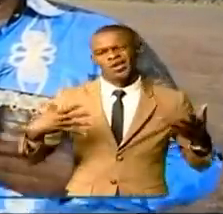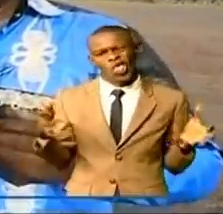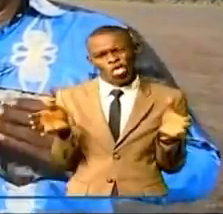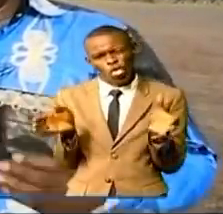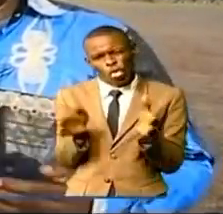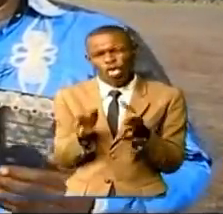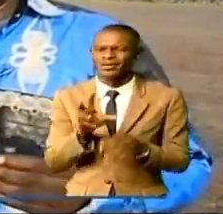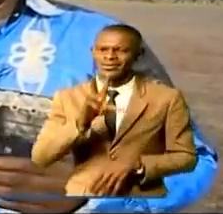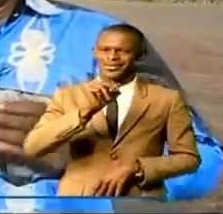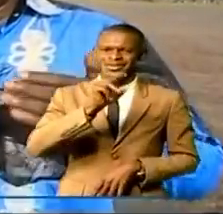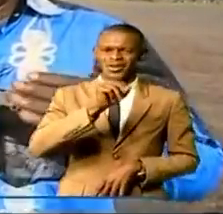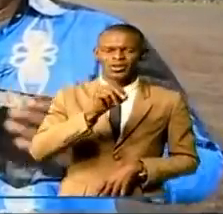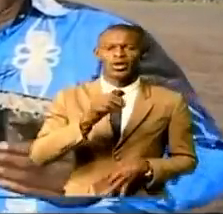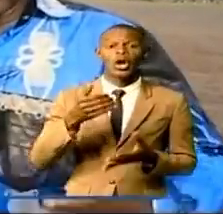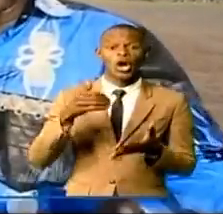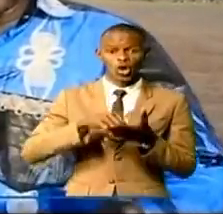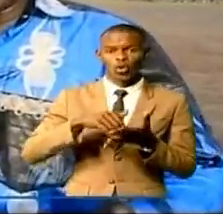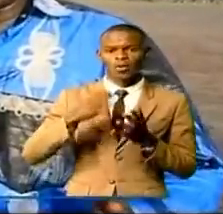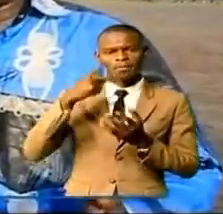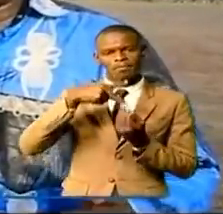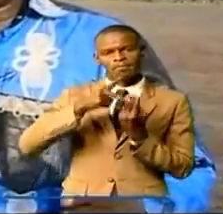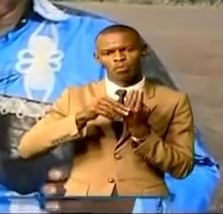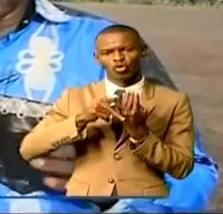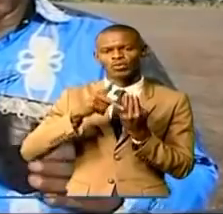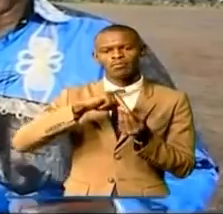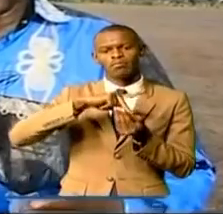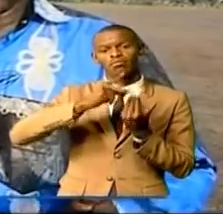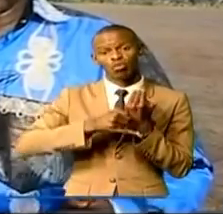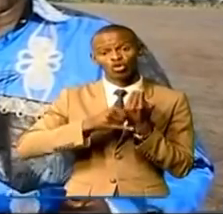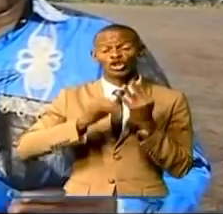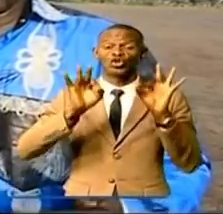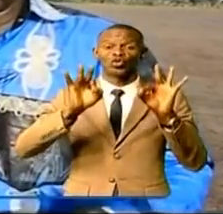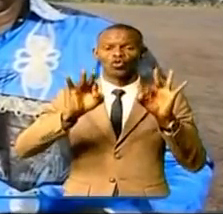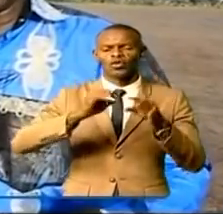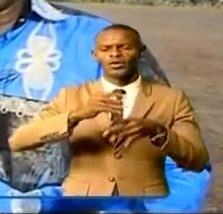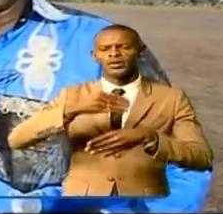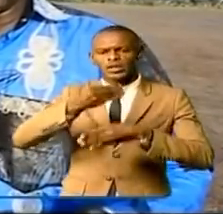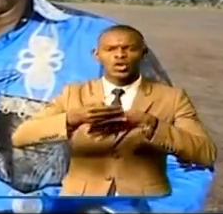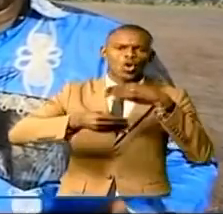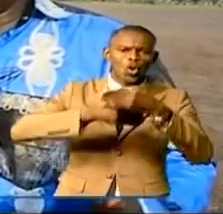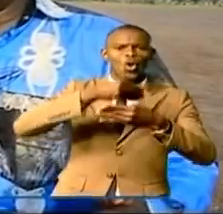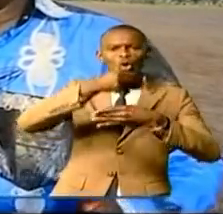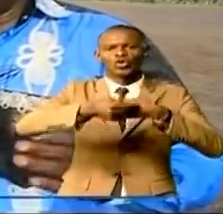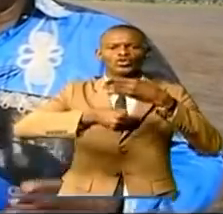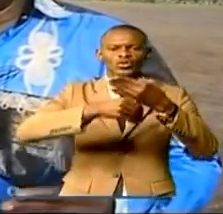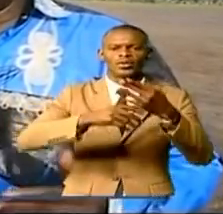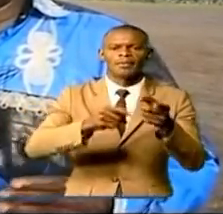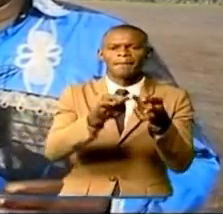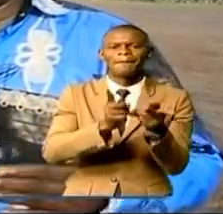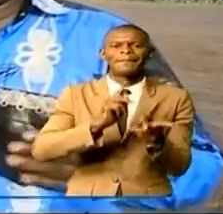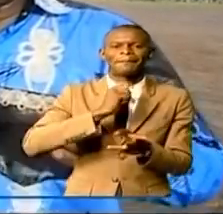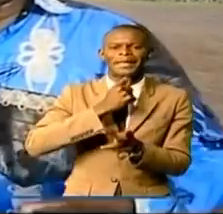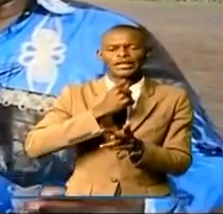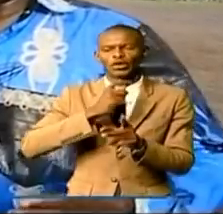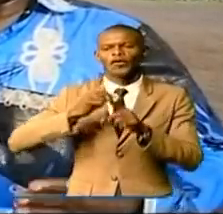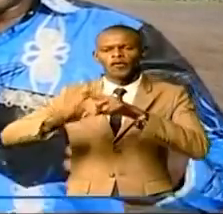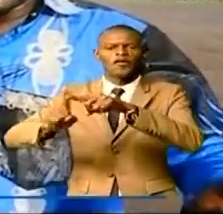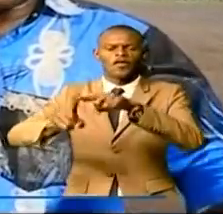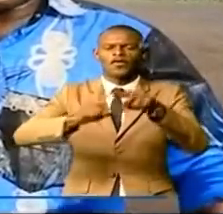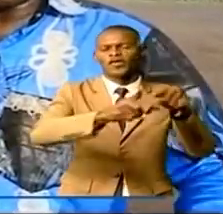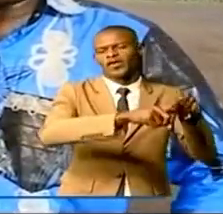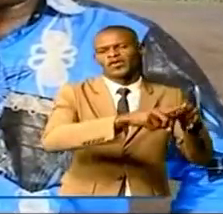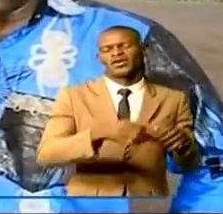sera bientôt fini à deuxième trimestre. C'est la vitesse de croisière qui va commencer d'ici là, afin que prochainement on ne puisse pas connaître